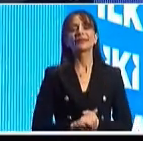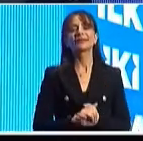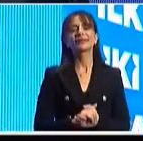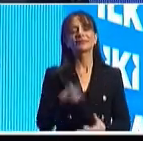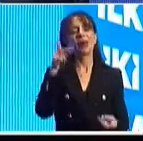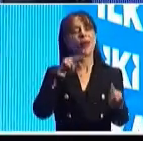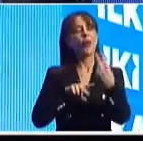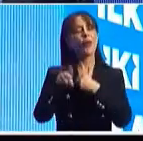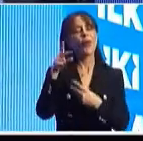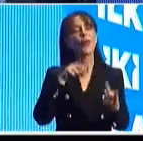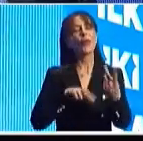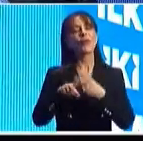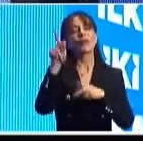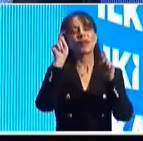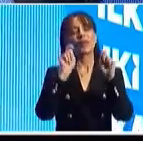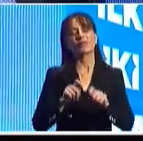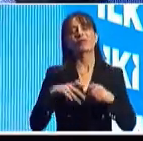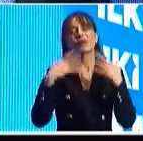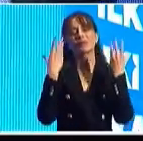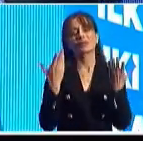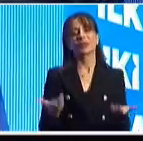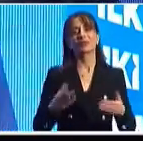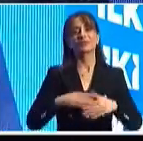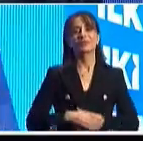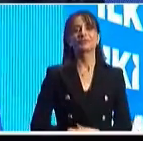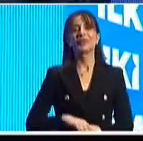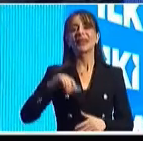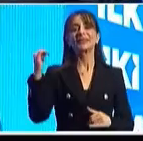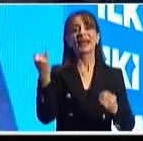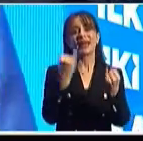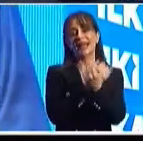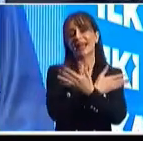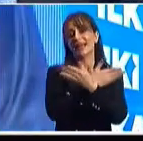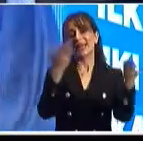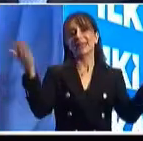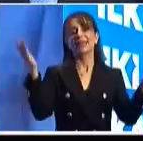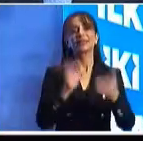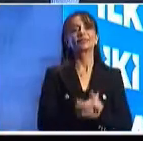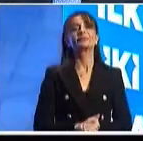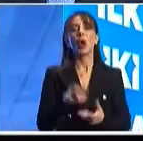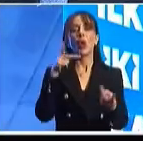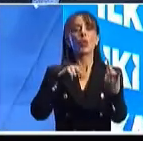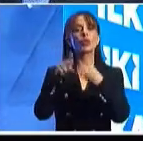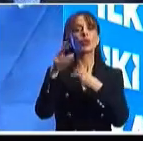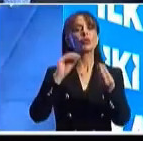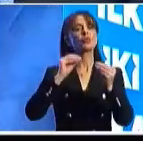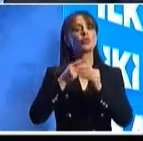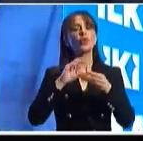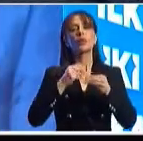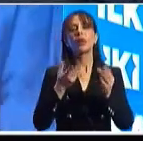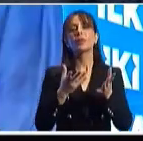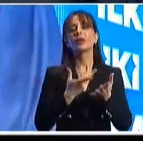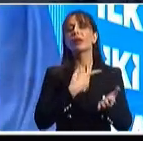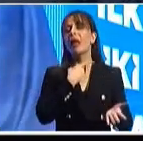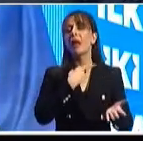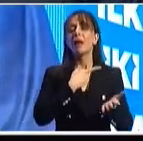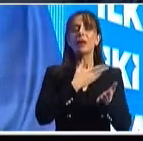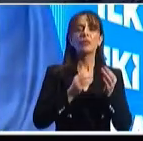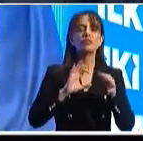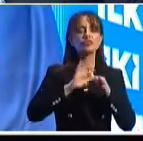ulaşımı inşallah gerçekleştirmiş olacak. Değerli kardeşlerim, ulaşım sorununu kökten çözecek yepyeni